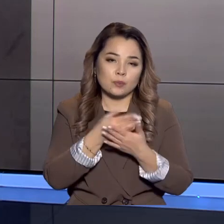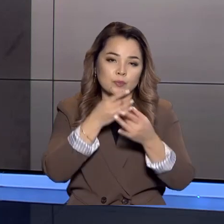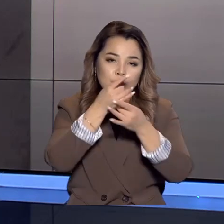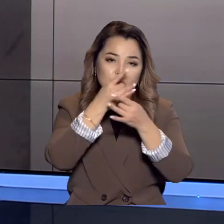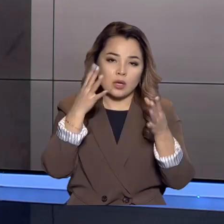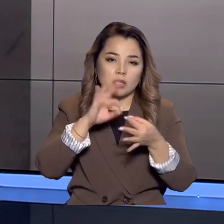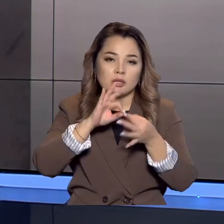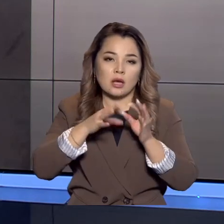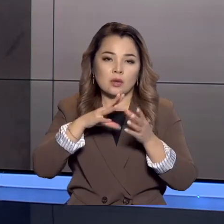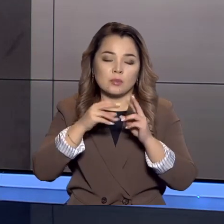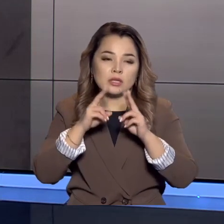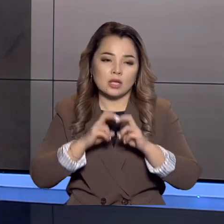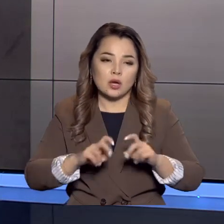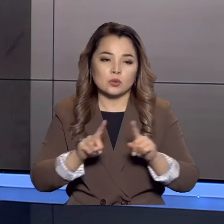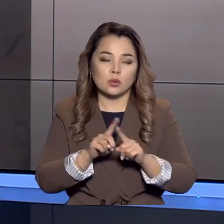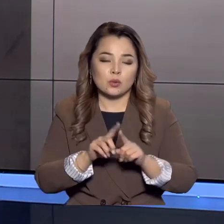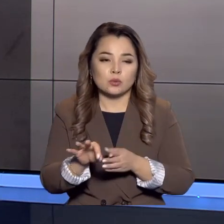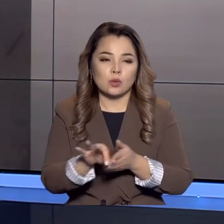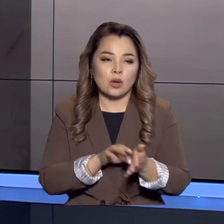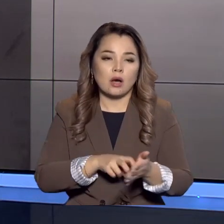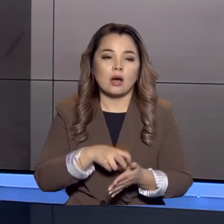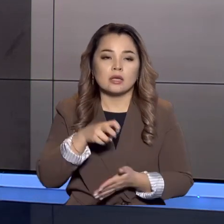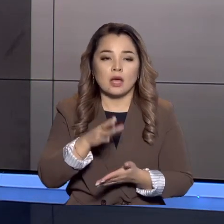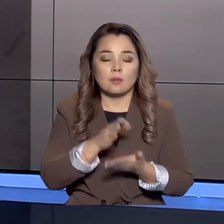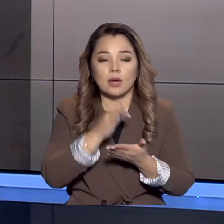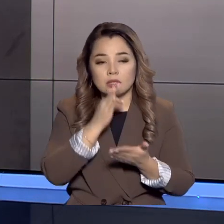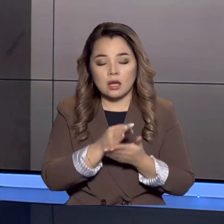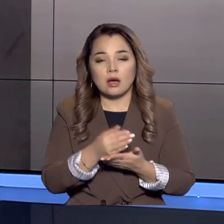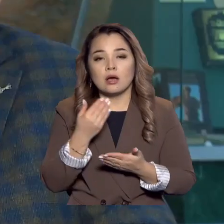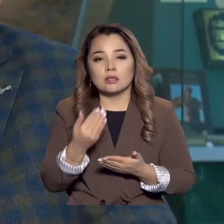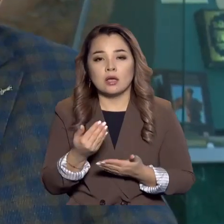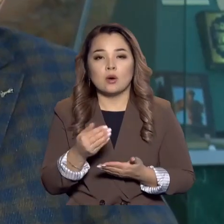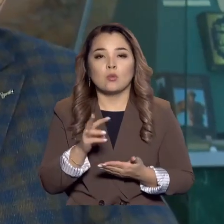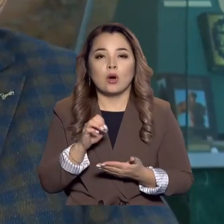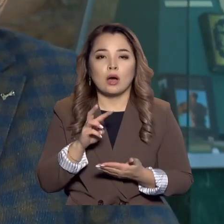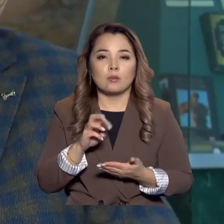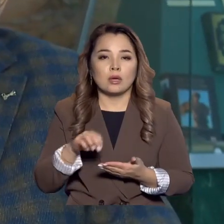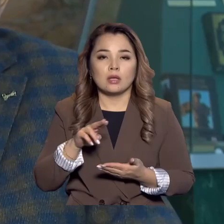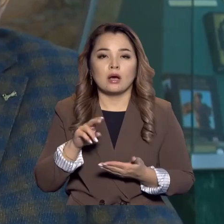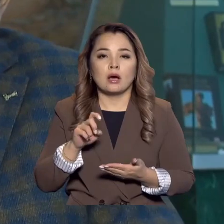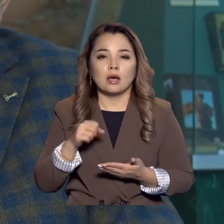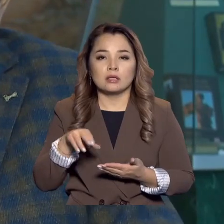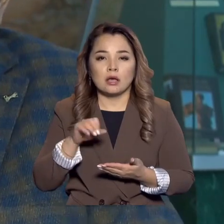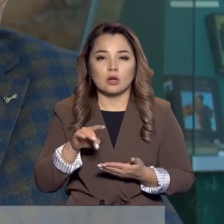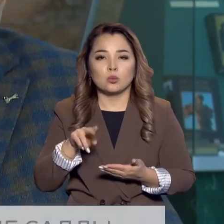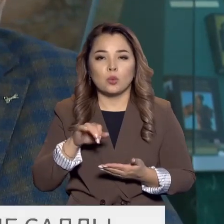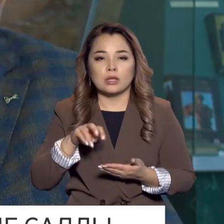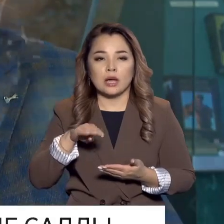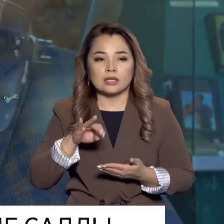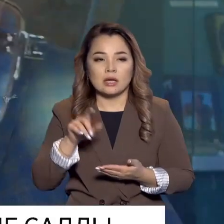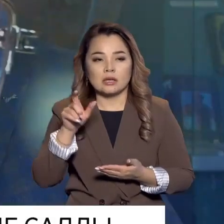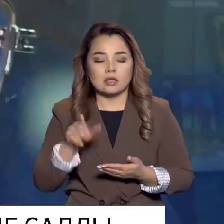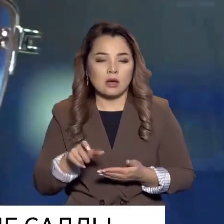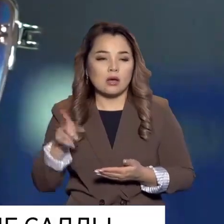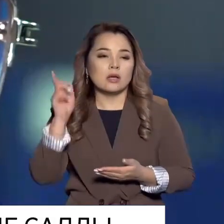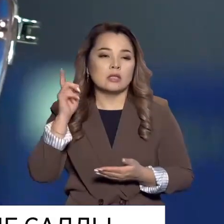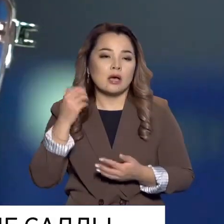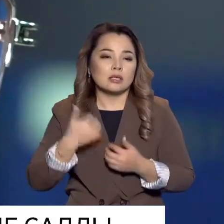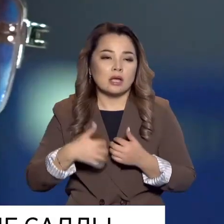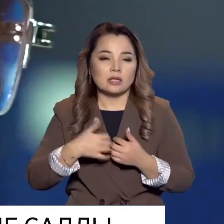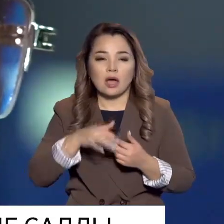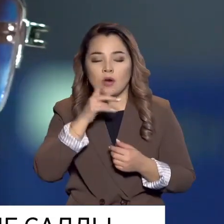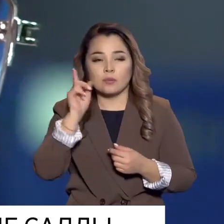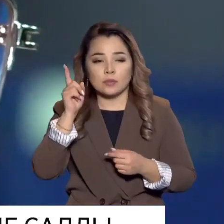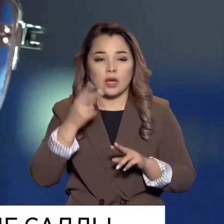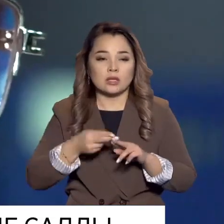мәдениетін терең зерделеді делінген жеделхатта. Талас Омарбеков Мұхаммед Хайдар Дулати мұраларын, орта ғасырлардағы тарихи